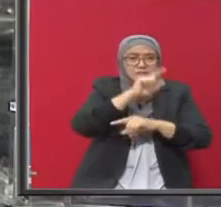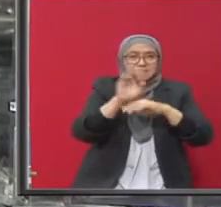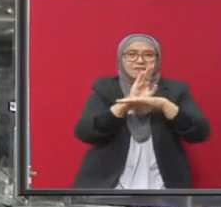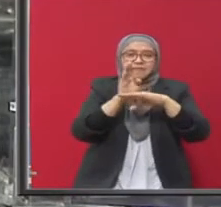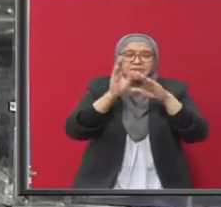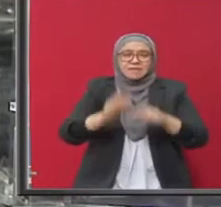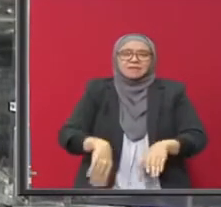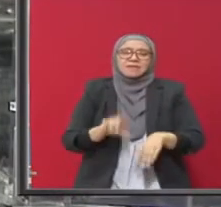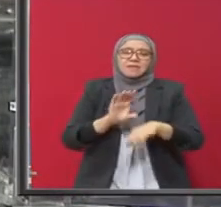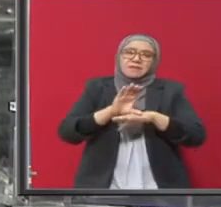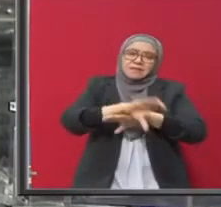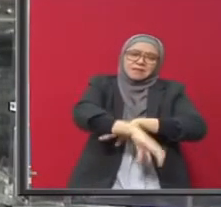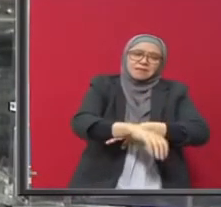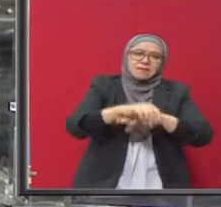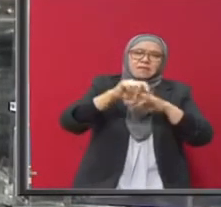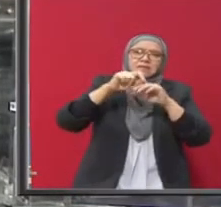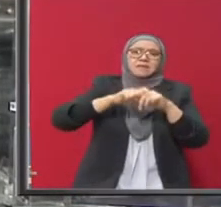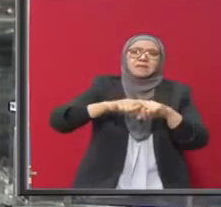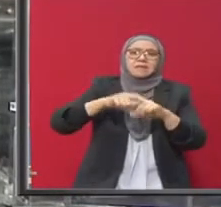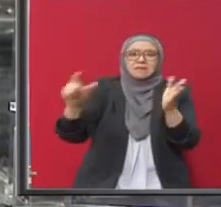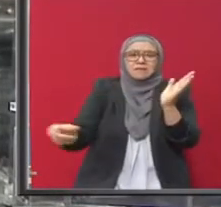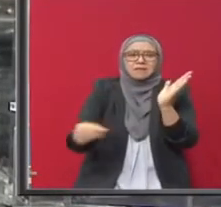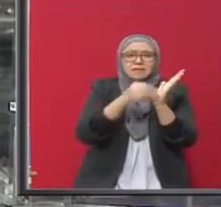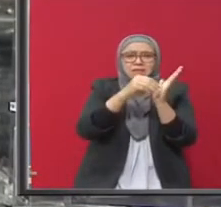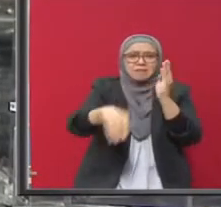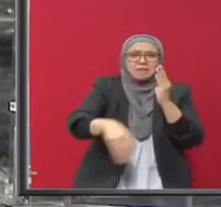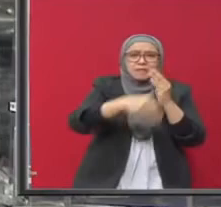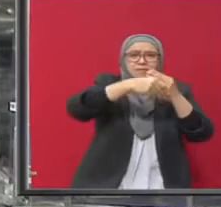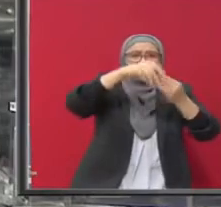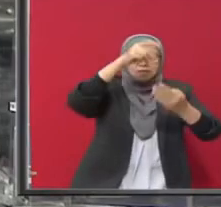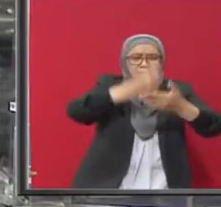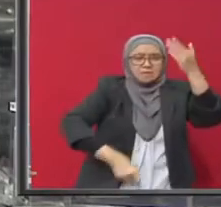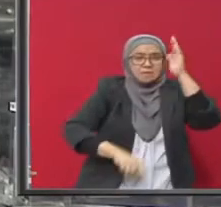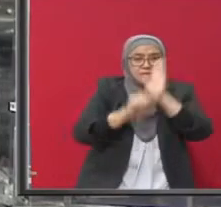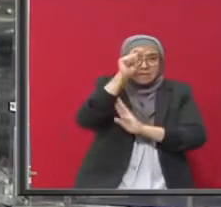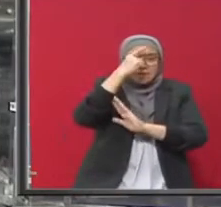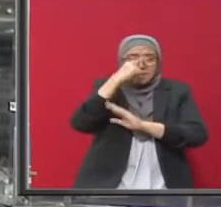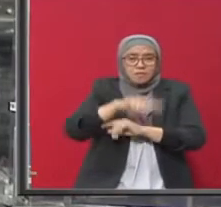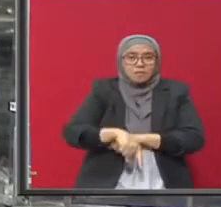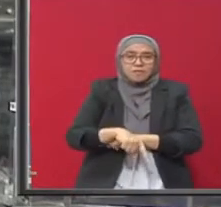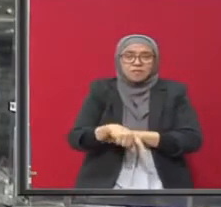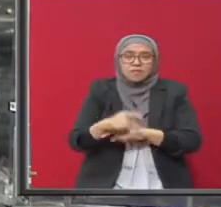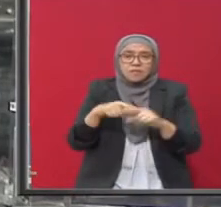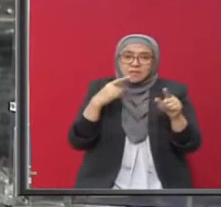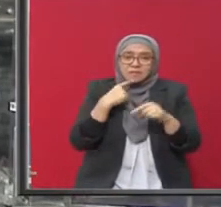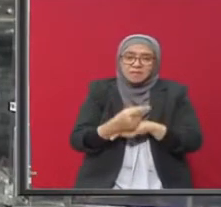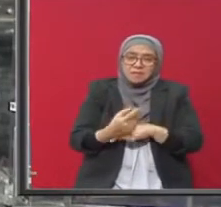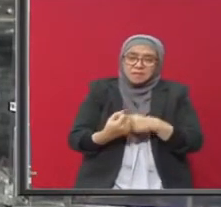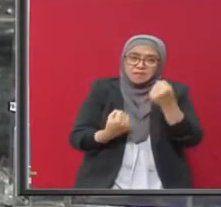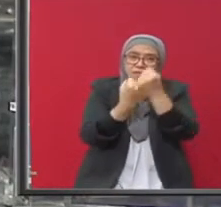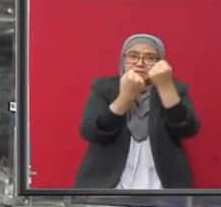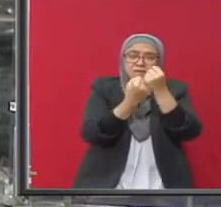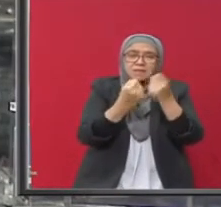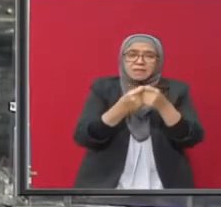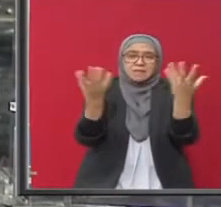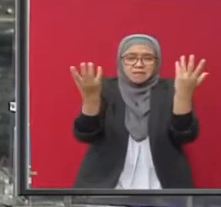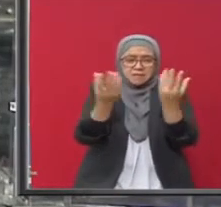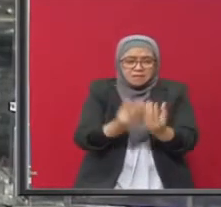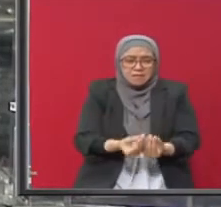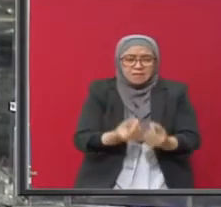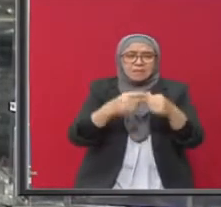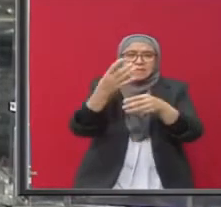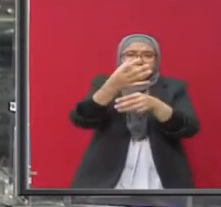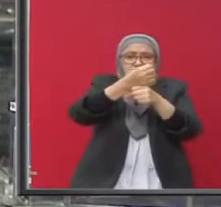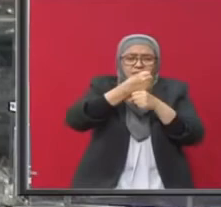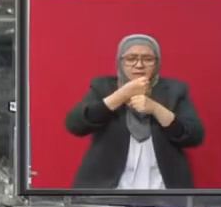peniaga terpaksa meletakkan harga yang tinggi. Bagi menampung pengucupan pendapatan negara, cukai durian runtuh, windfall